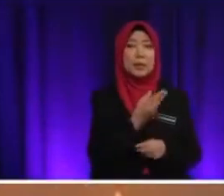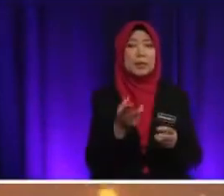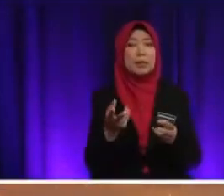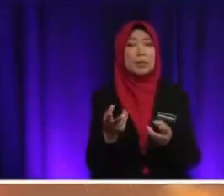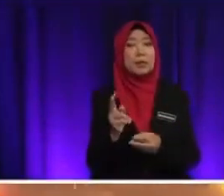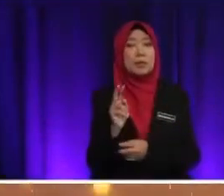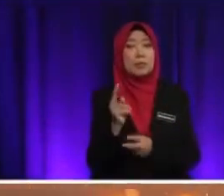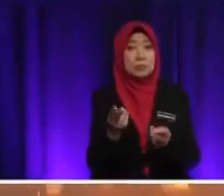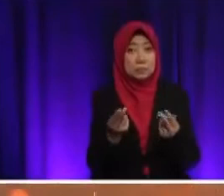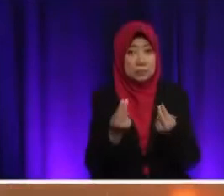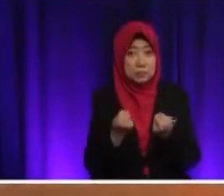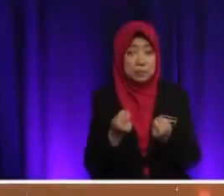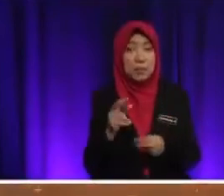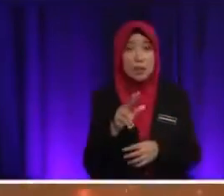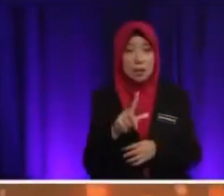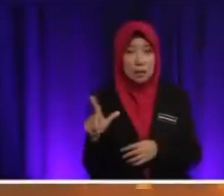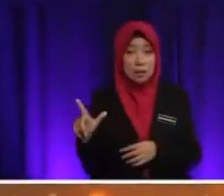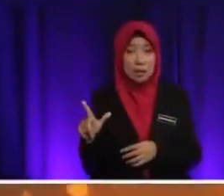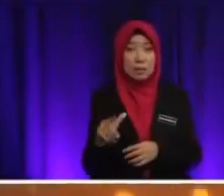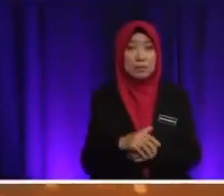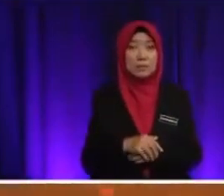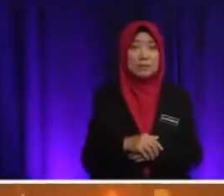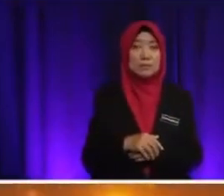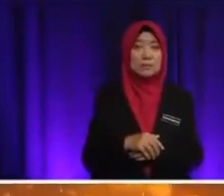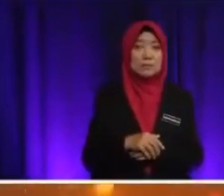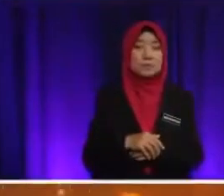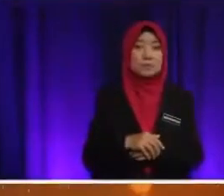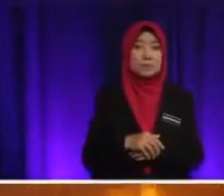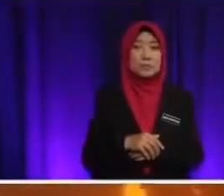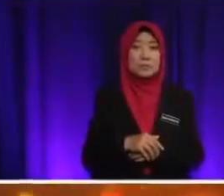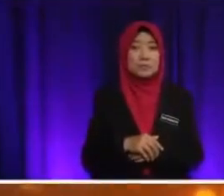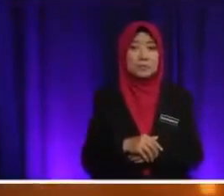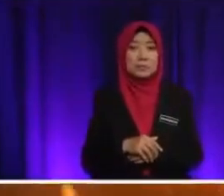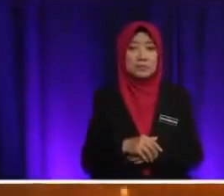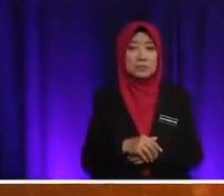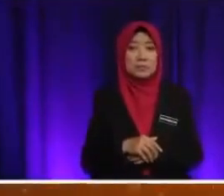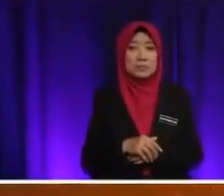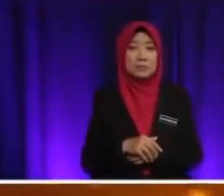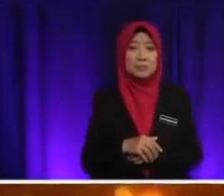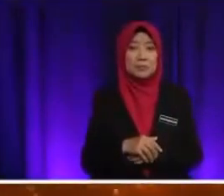hendaklah... Cuba Fitri baca, Fitri. Okey, di samping menulis, sila baca.